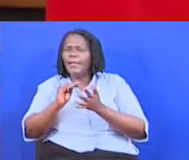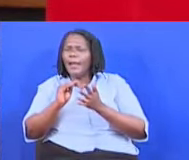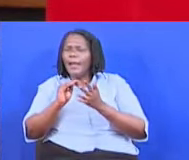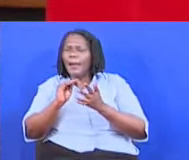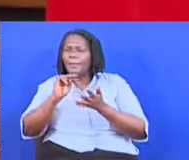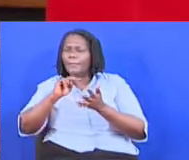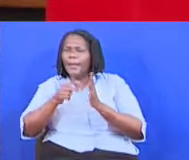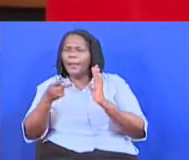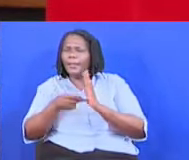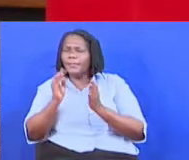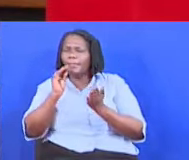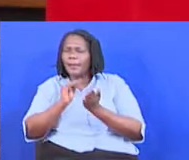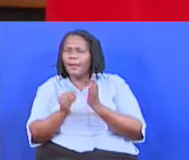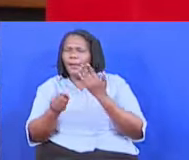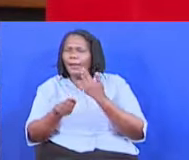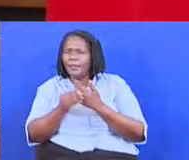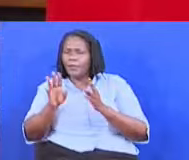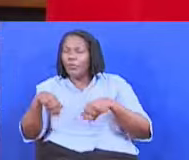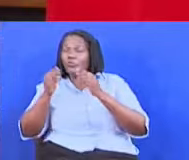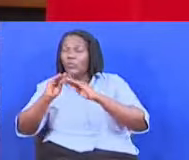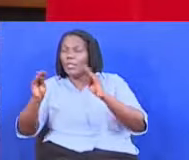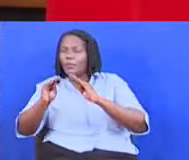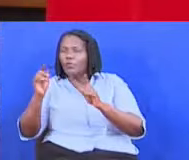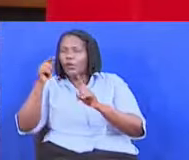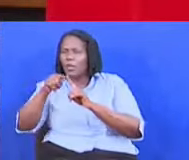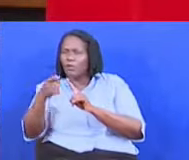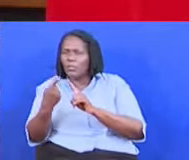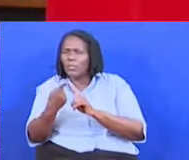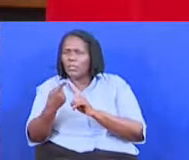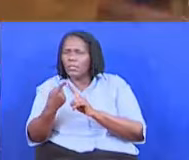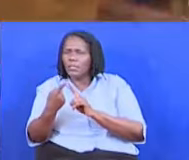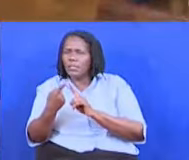elimu ili kuhakikisha kwamba wanyama hawa wakali hawasumbui wananchi?